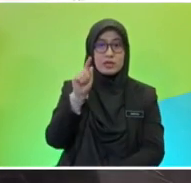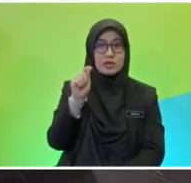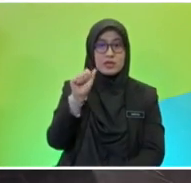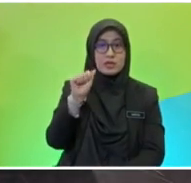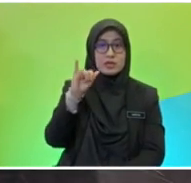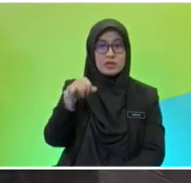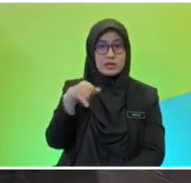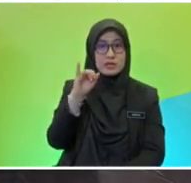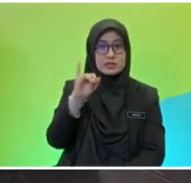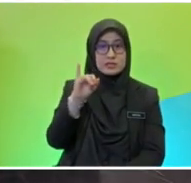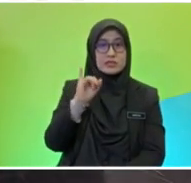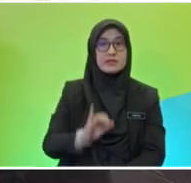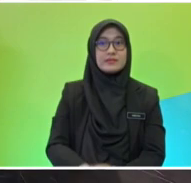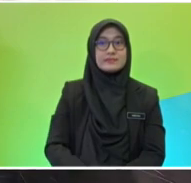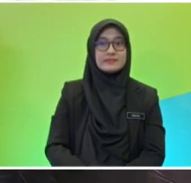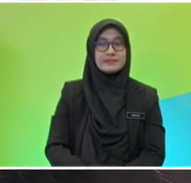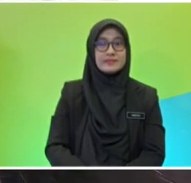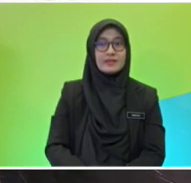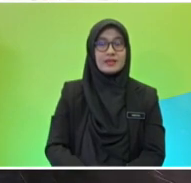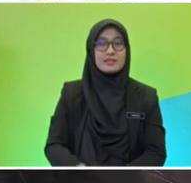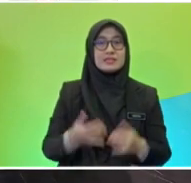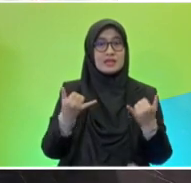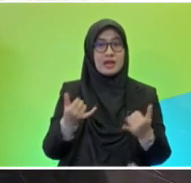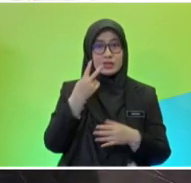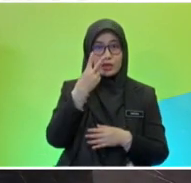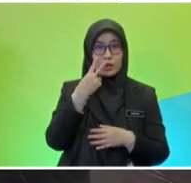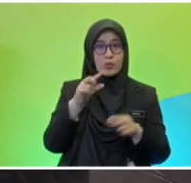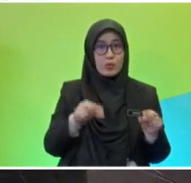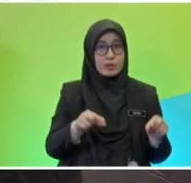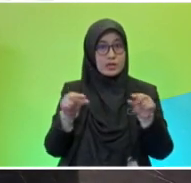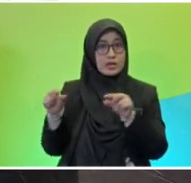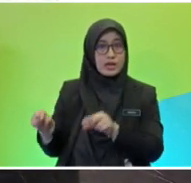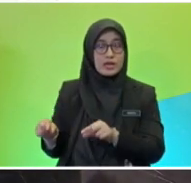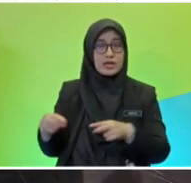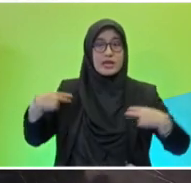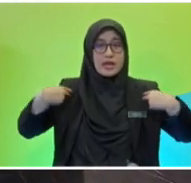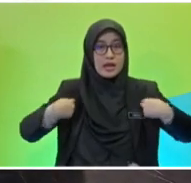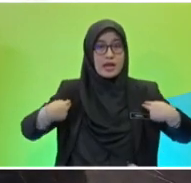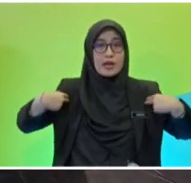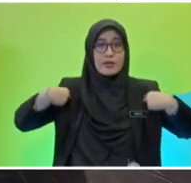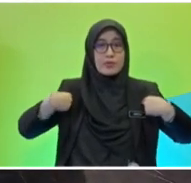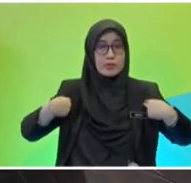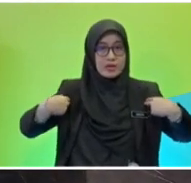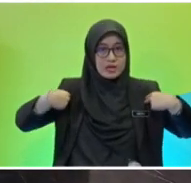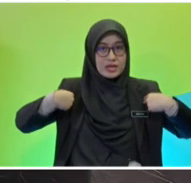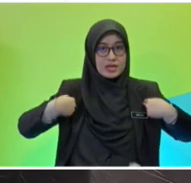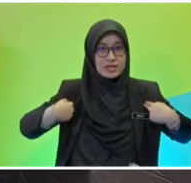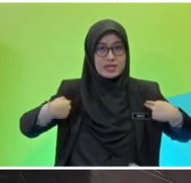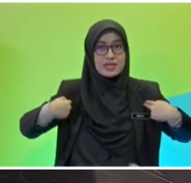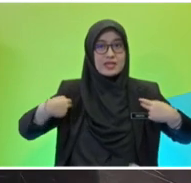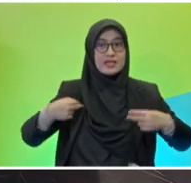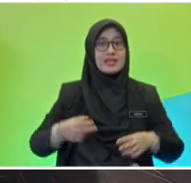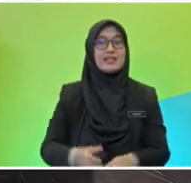Sekarang mari kita lihat pergerakan ayam. Okay. Ada lagi tu kaki kuku. Oh, itu. Kaki